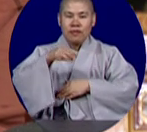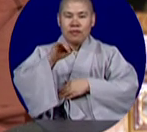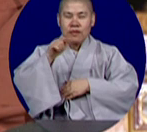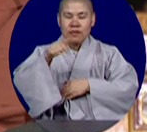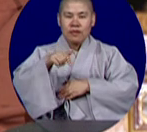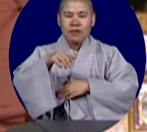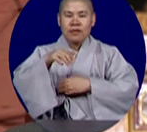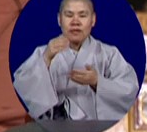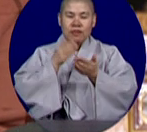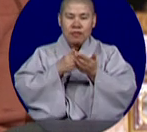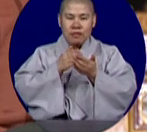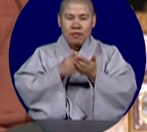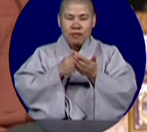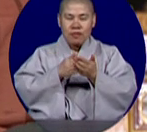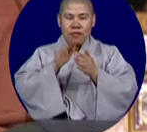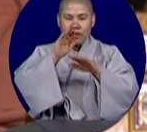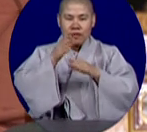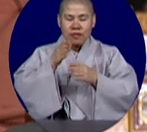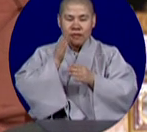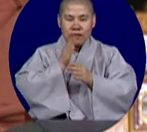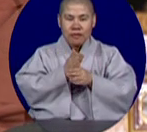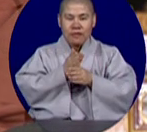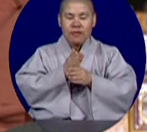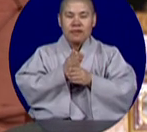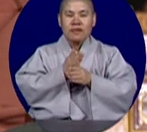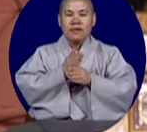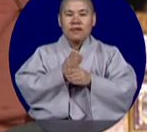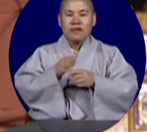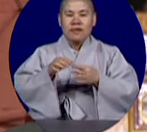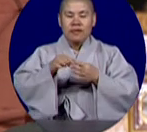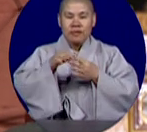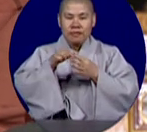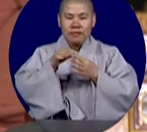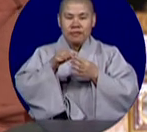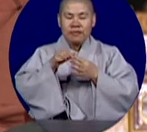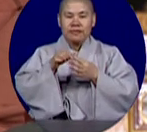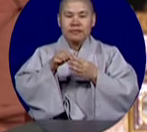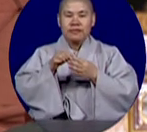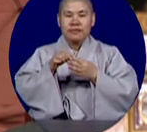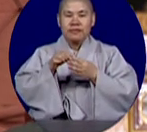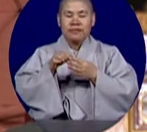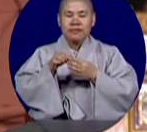성유식론에서는 신심을 어떻게 가르치고 있느냐면, 첫 번째가